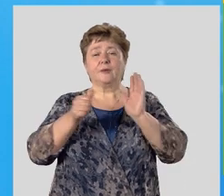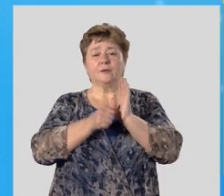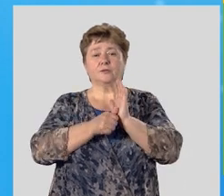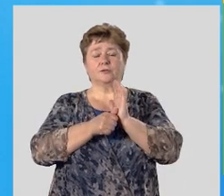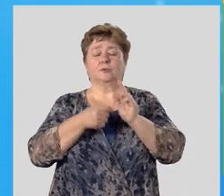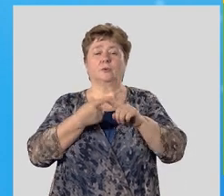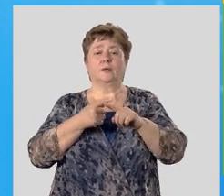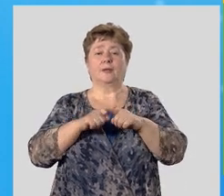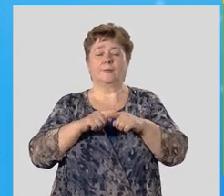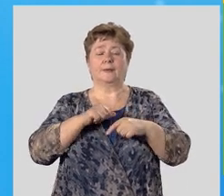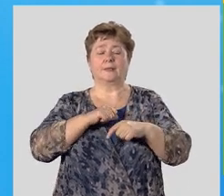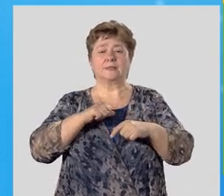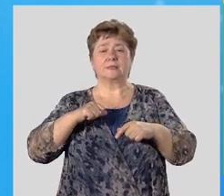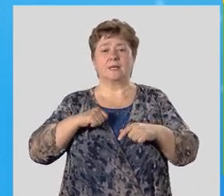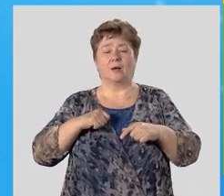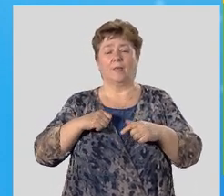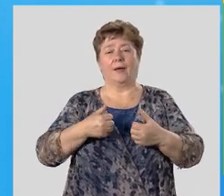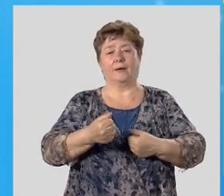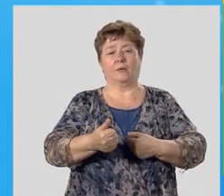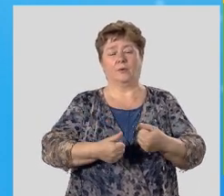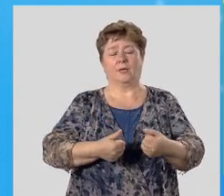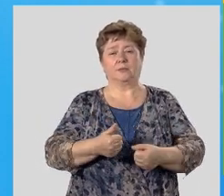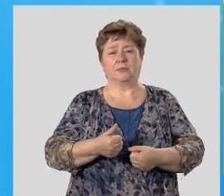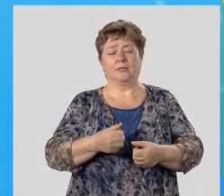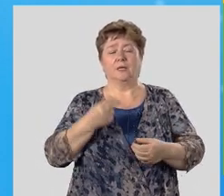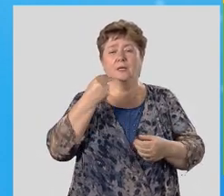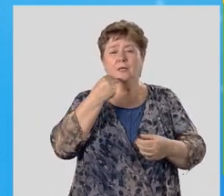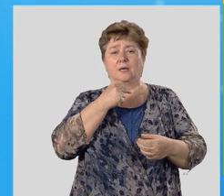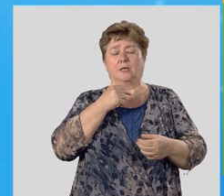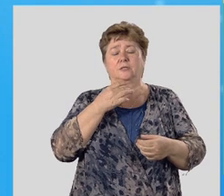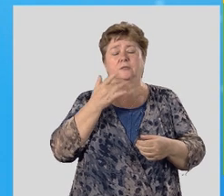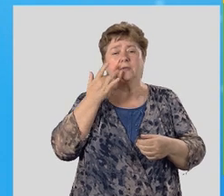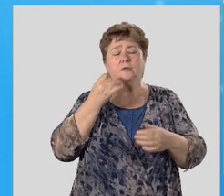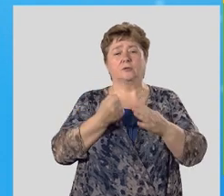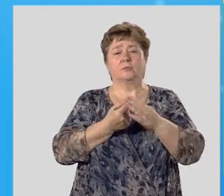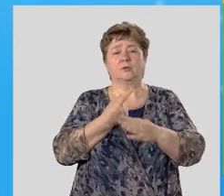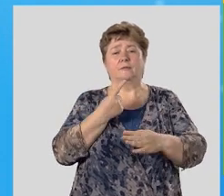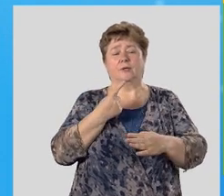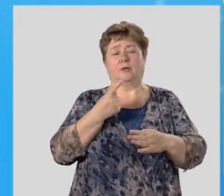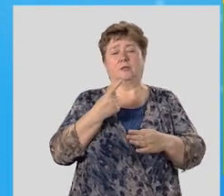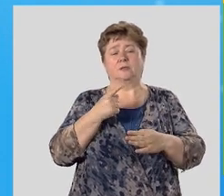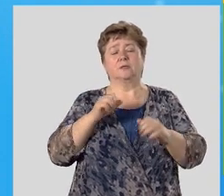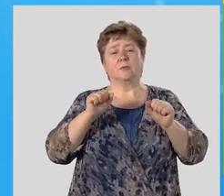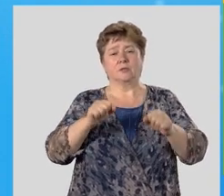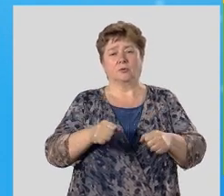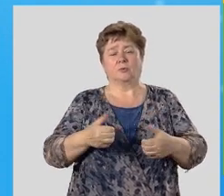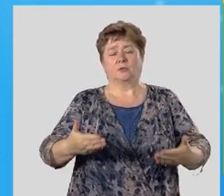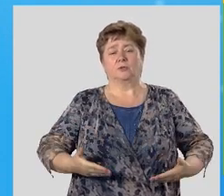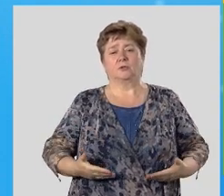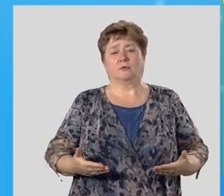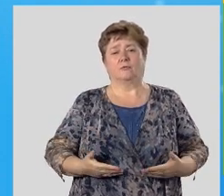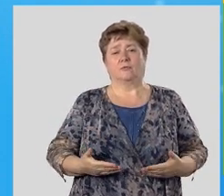Шестое – это саморегуляция. Это свойство проявляется в способности